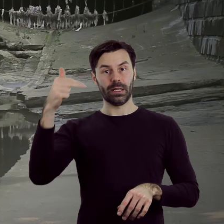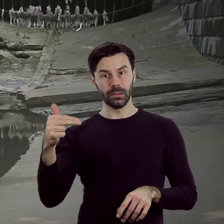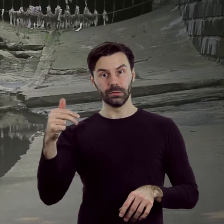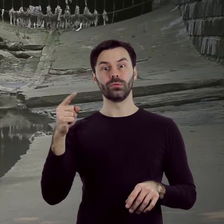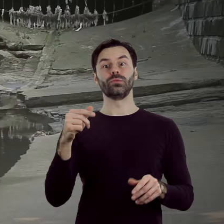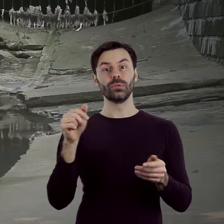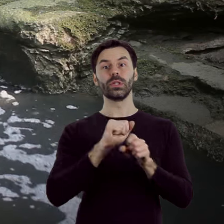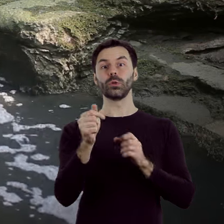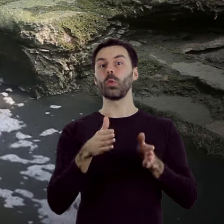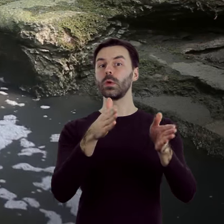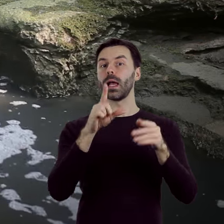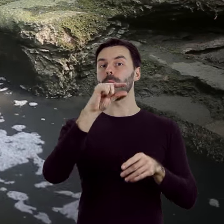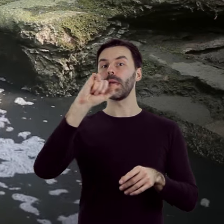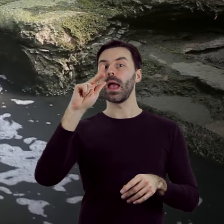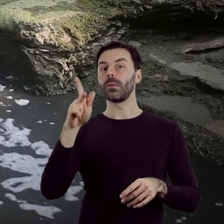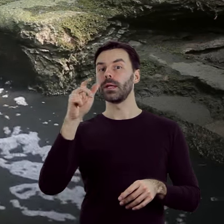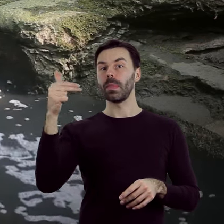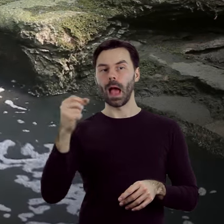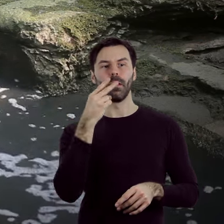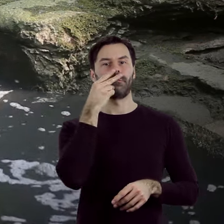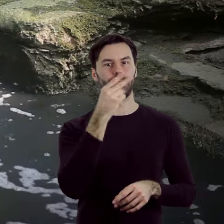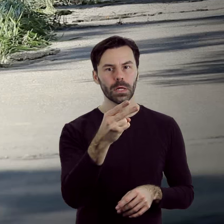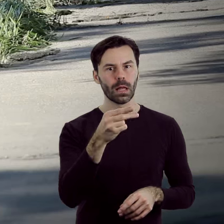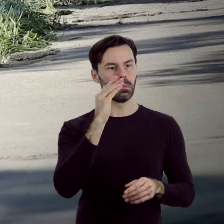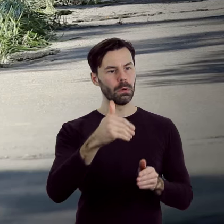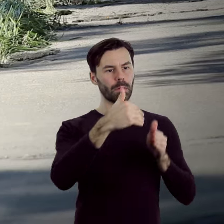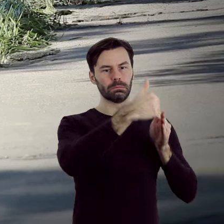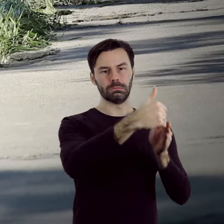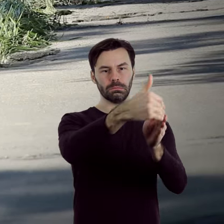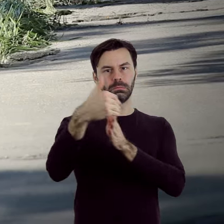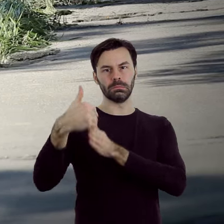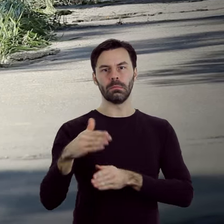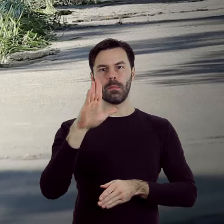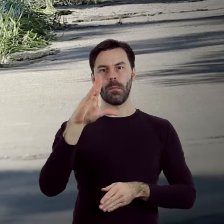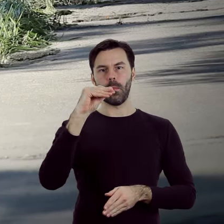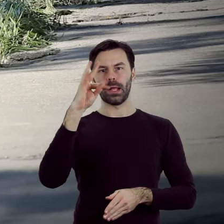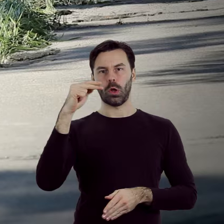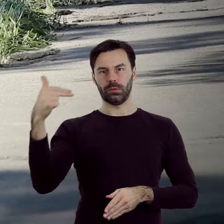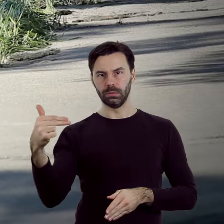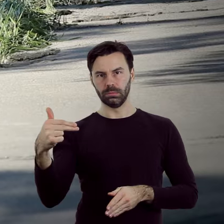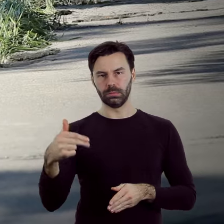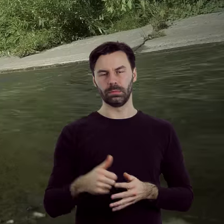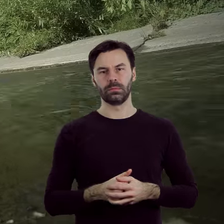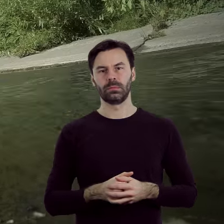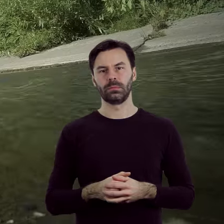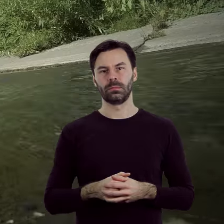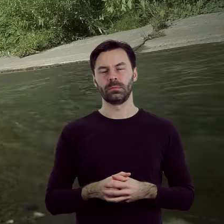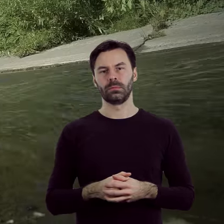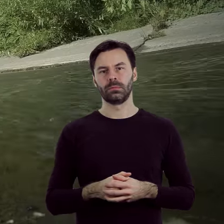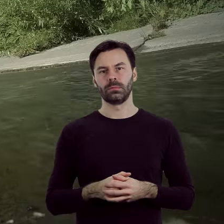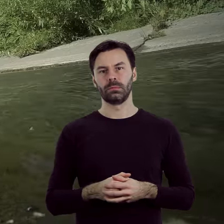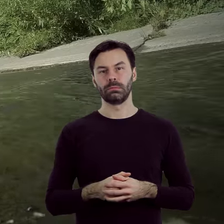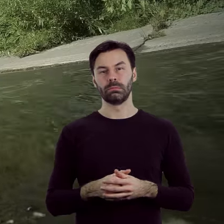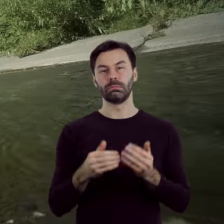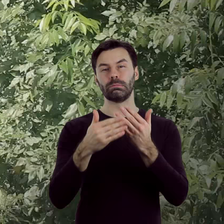Jasień wydostaje się na powierzchnię dopiero przy ulicy Pięknej i dalej płynie w betonowym kanale burzowym.